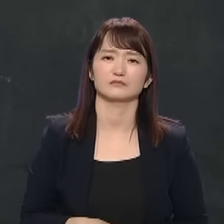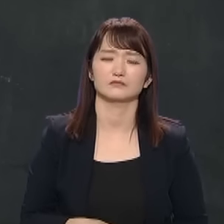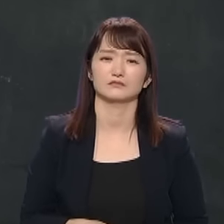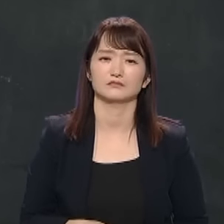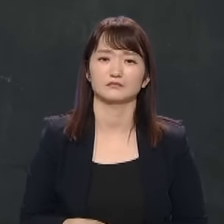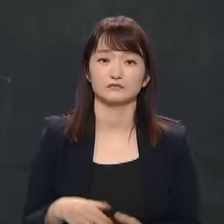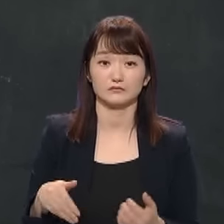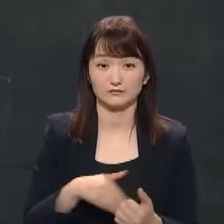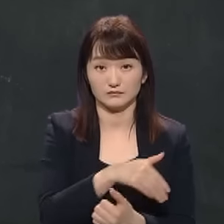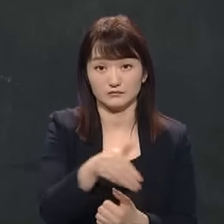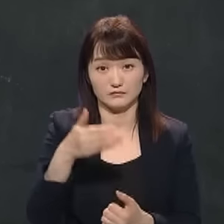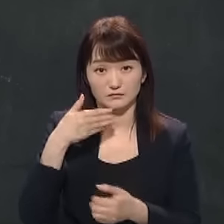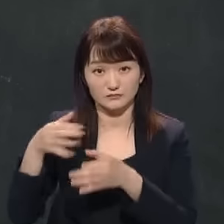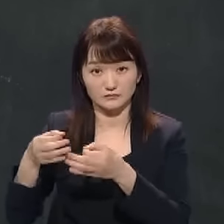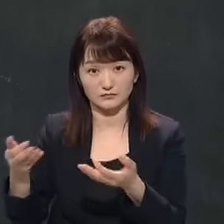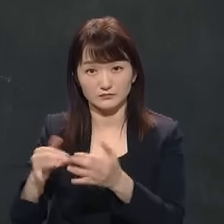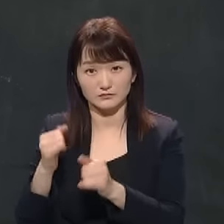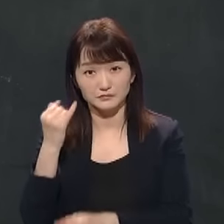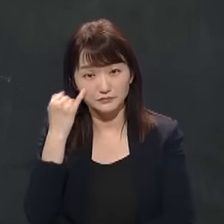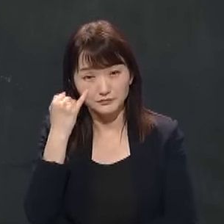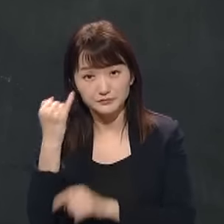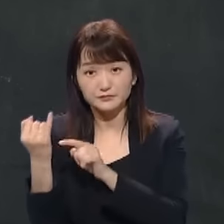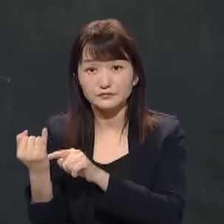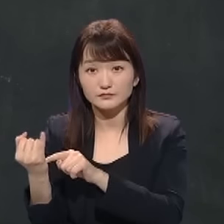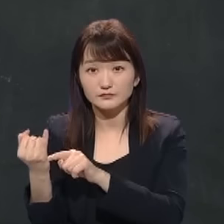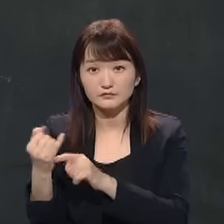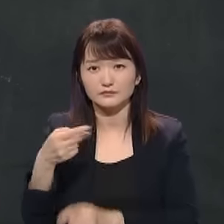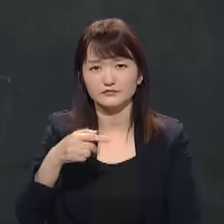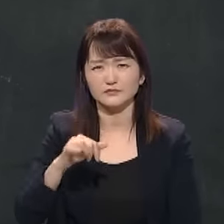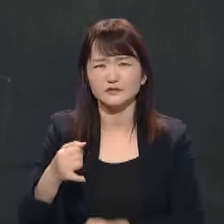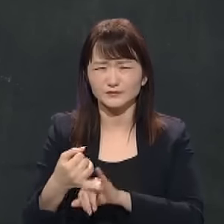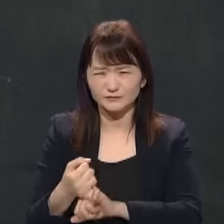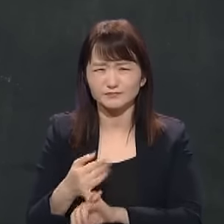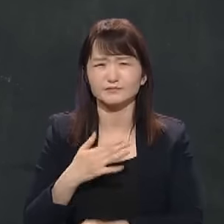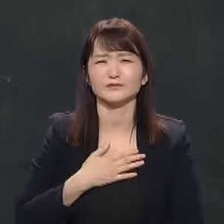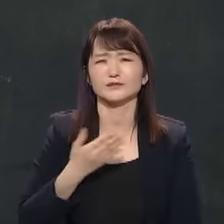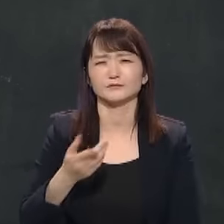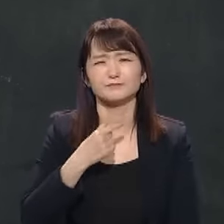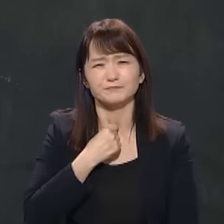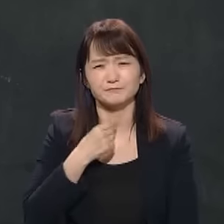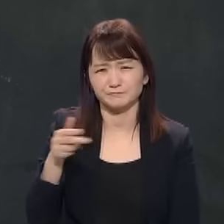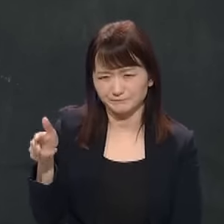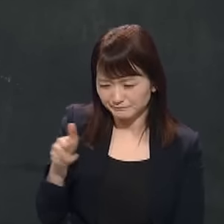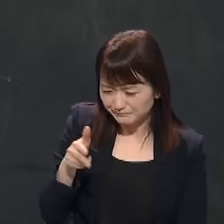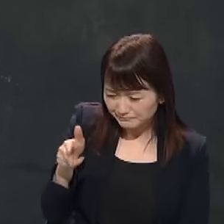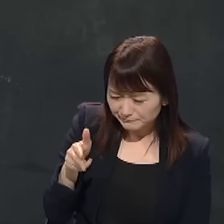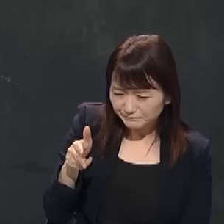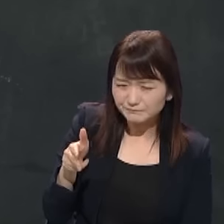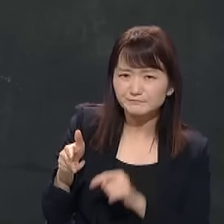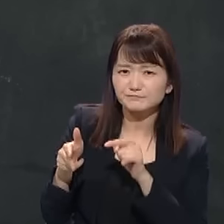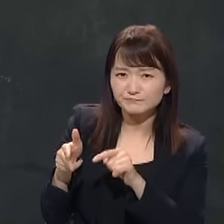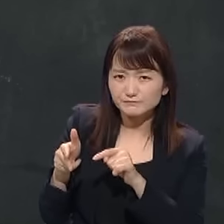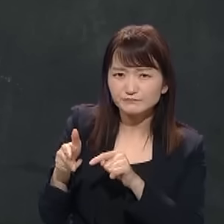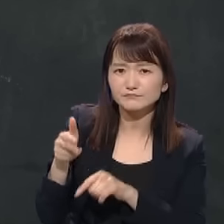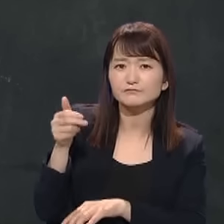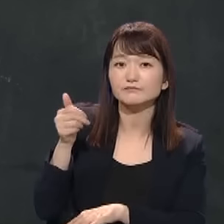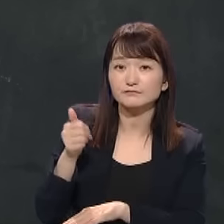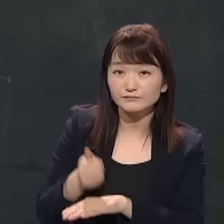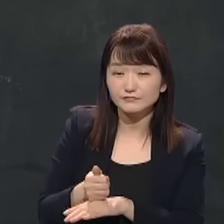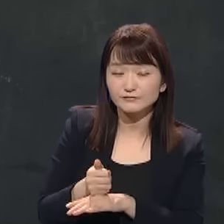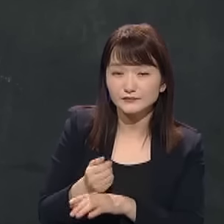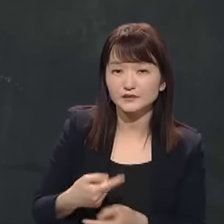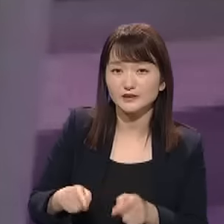하시더라나요? 자, 주변 식당에서 일하는 아주머니셨다는데 사반에 꼭 알리고 싶어서 저렇게 촬영을 했고 나중에 또